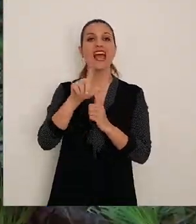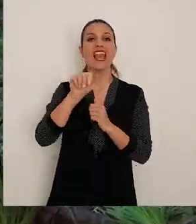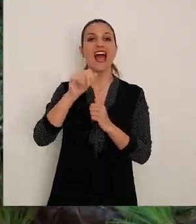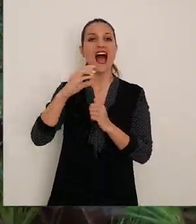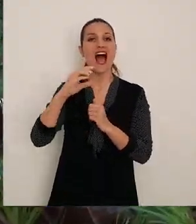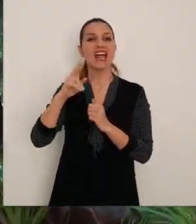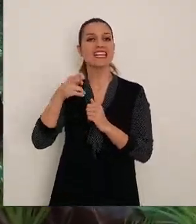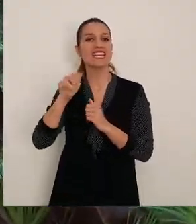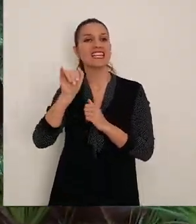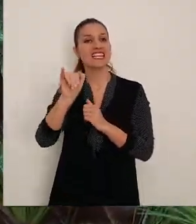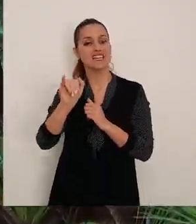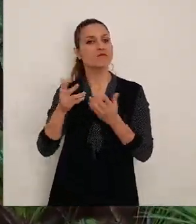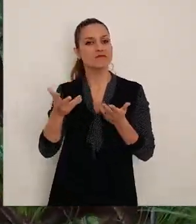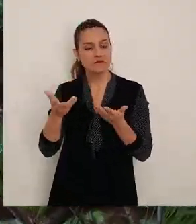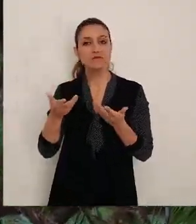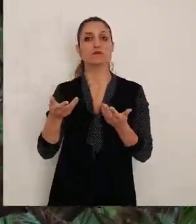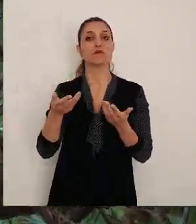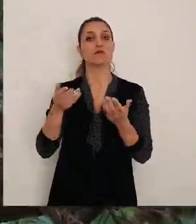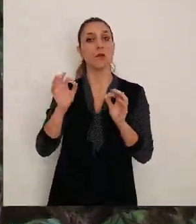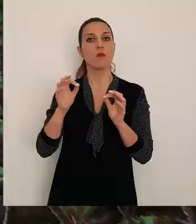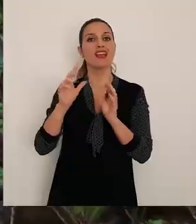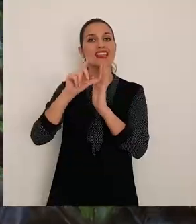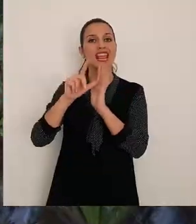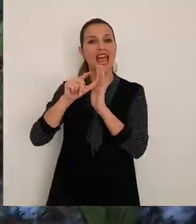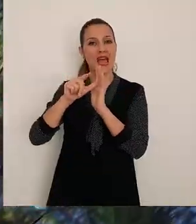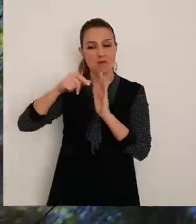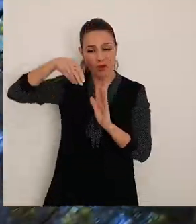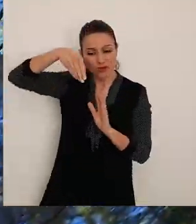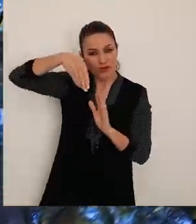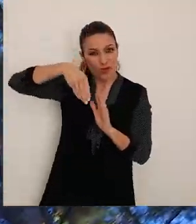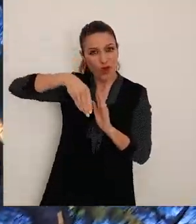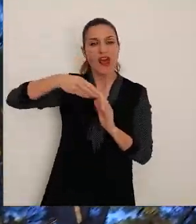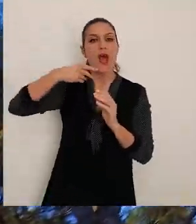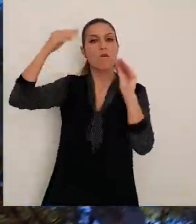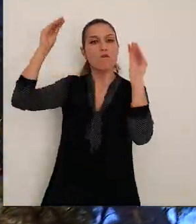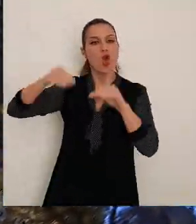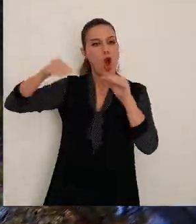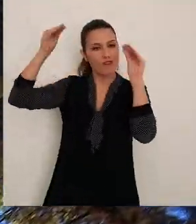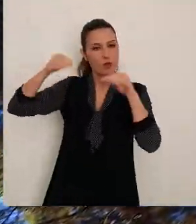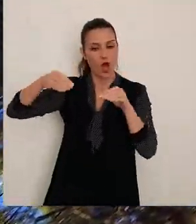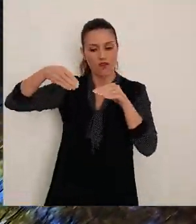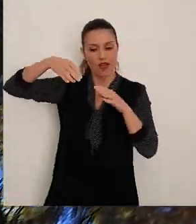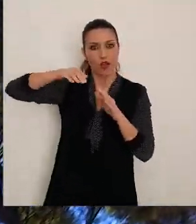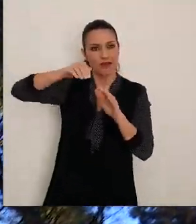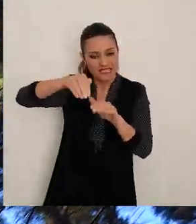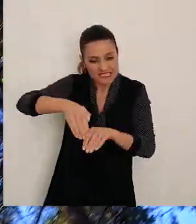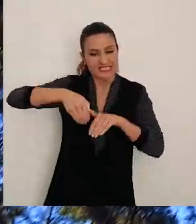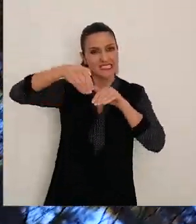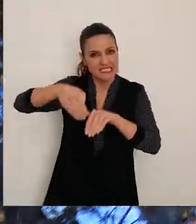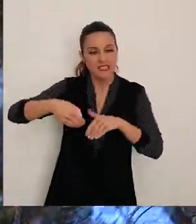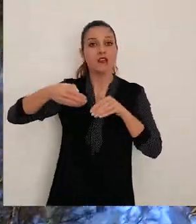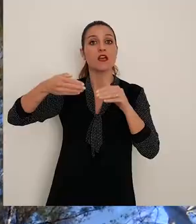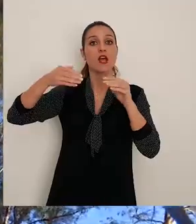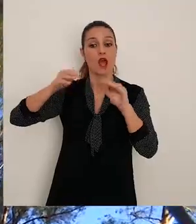I lacchi sono delle depressioni carsiche scavate nel corso del tempo dallo scorrere delle acque piovane, le quali periodicamente tornano